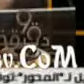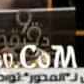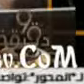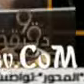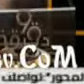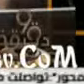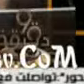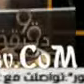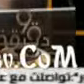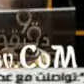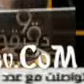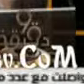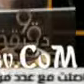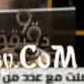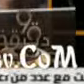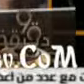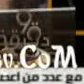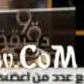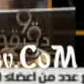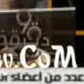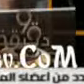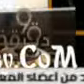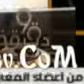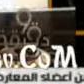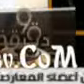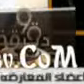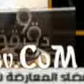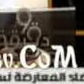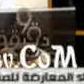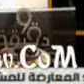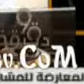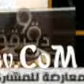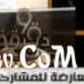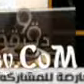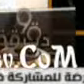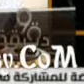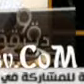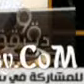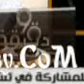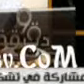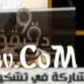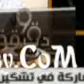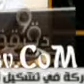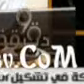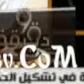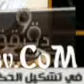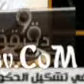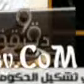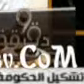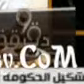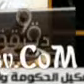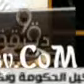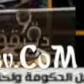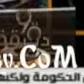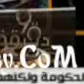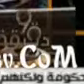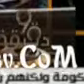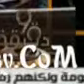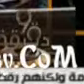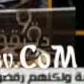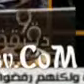تبدا من الغد ومسيرات من ميدان السيده زينب والازهر ومحطات المترو خلال الايام المقبله